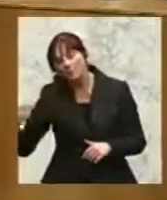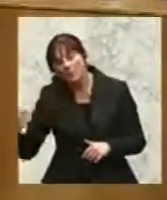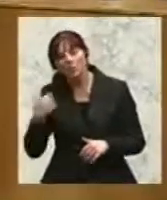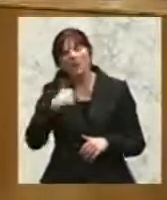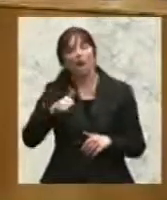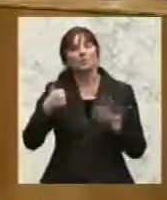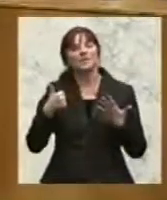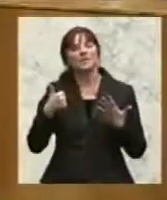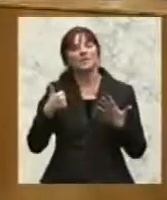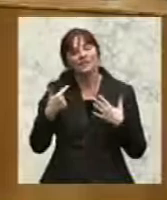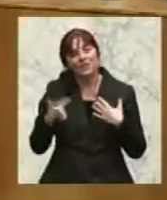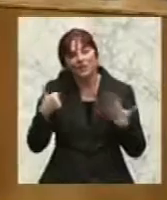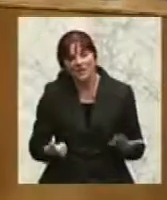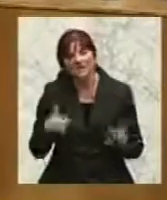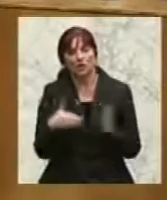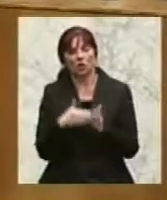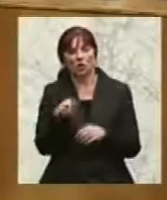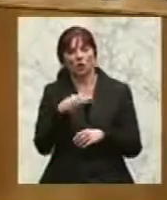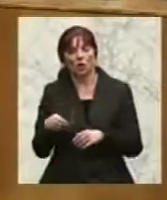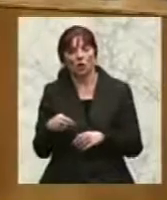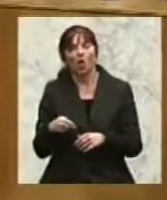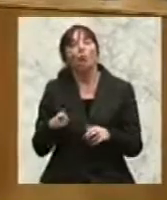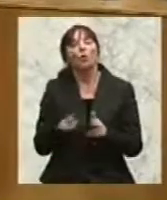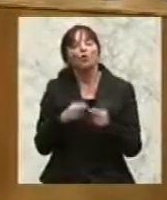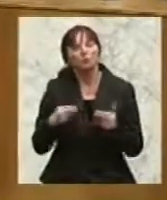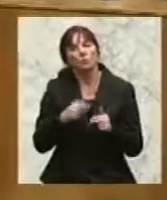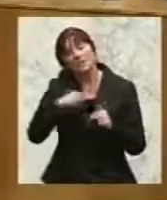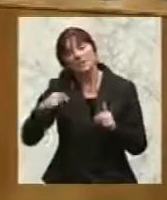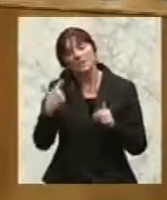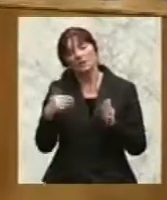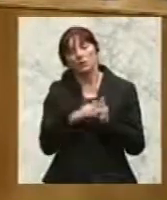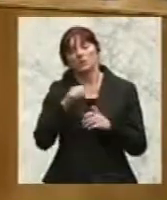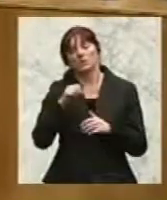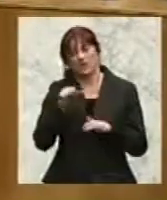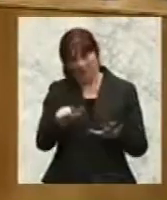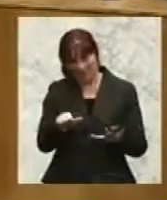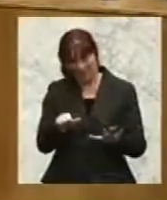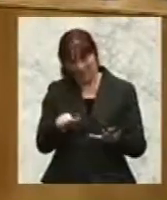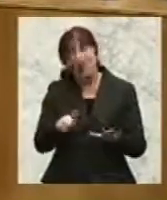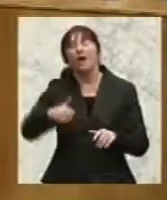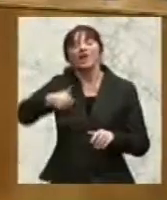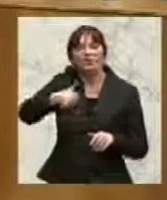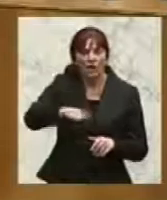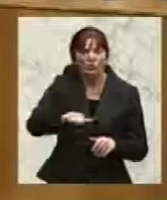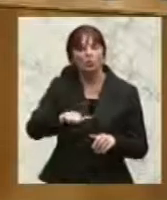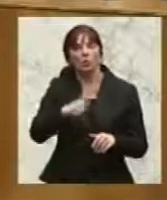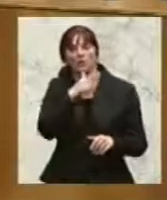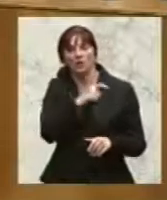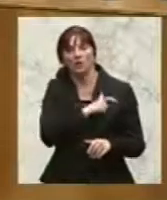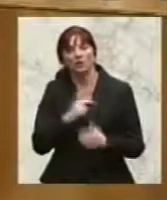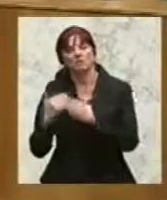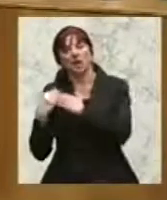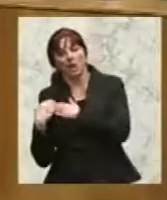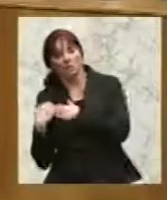Euro. Für die Bundesfinanzrahmengesetzperiode bis 2016 summiert sich die zusätzliche finanzielle Belastung aus den Dienstgeberbeiträgen